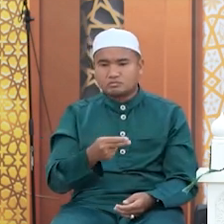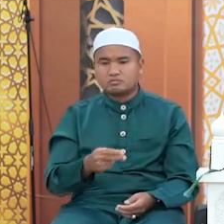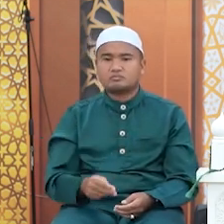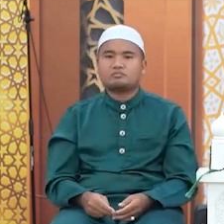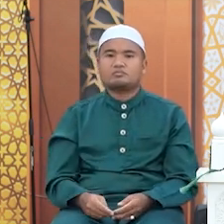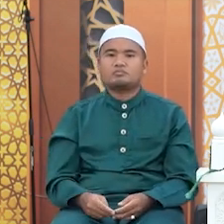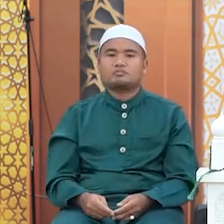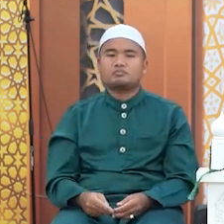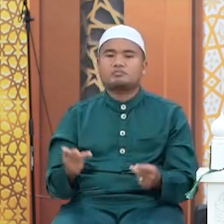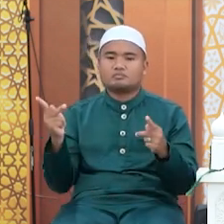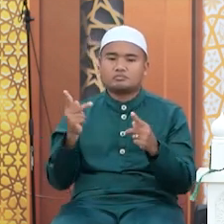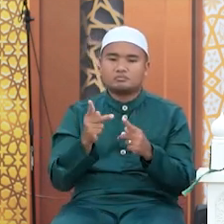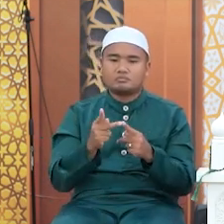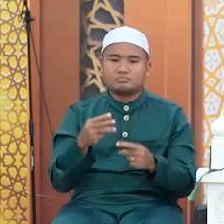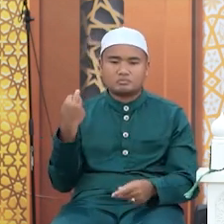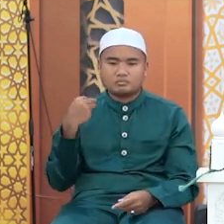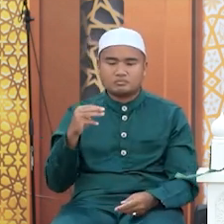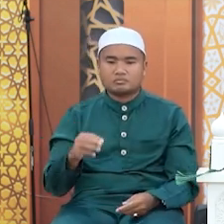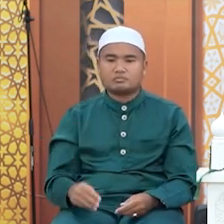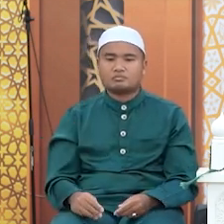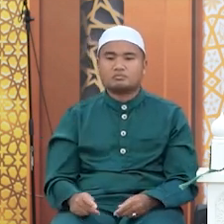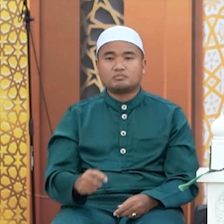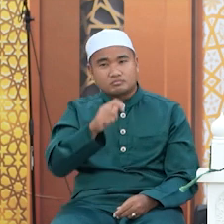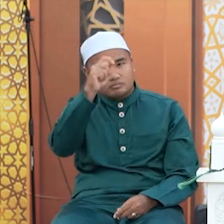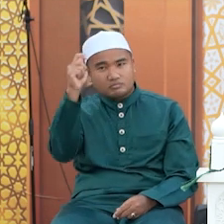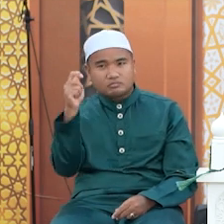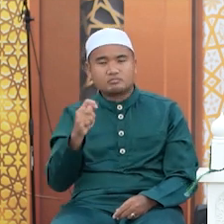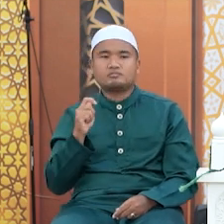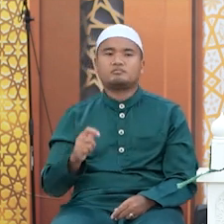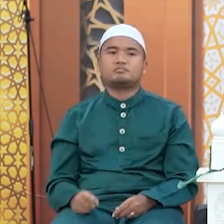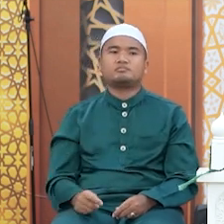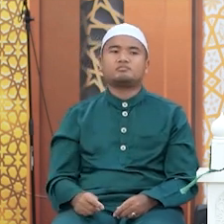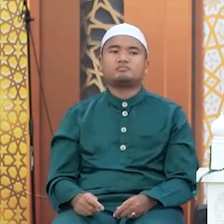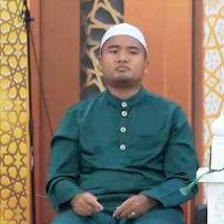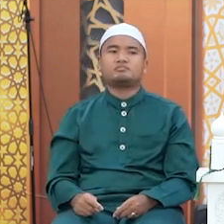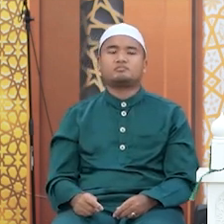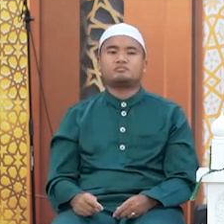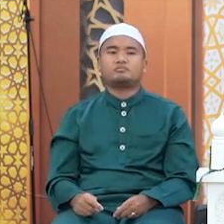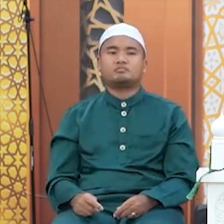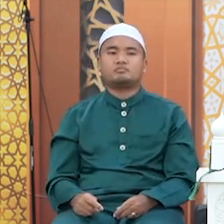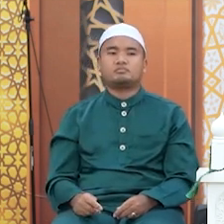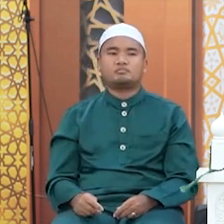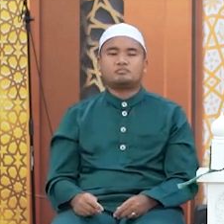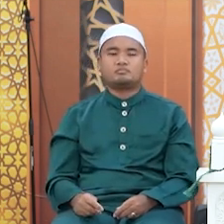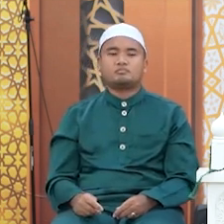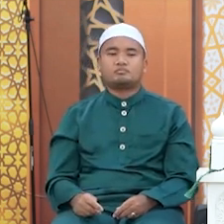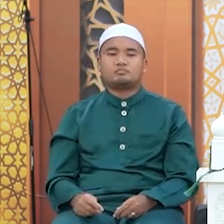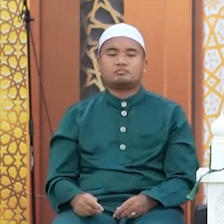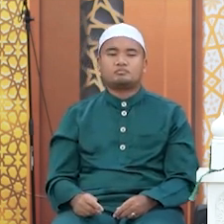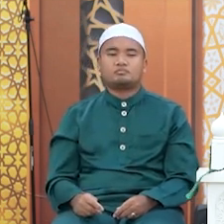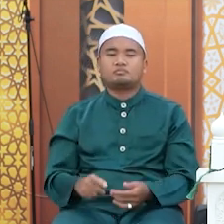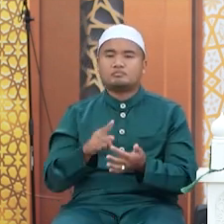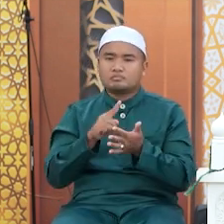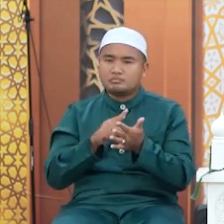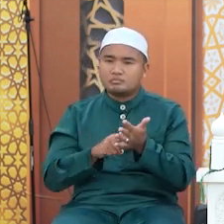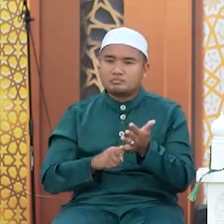Nabi tanya mereka, ma zannukum anni fa'ilum bikum,